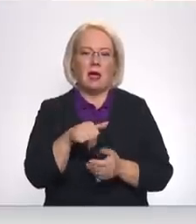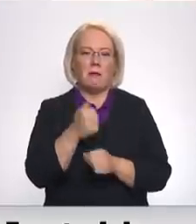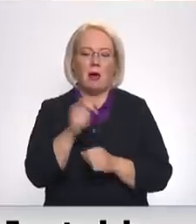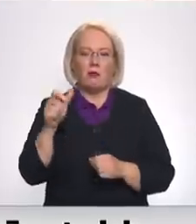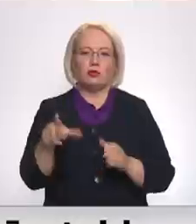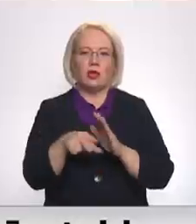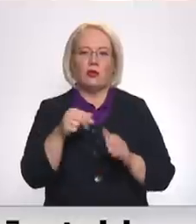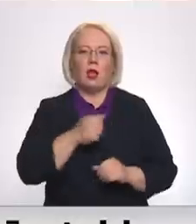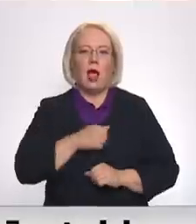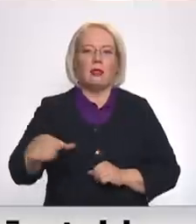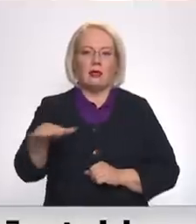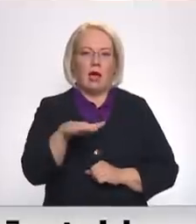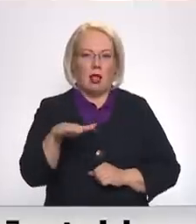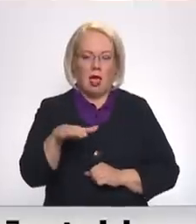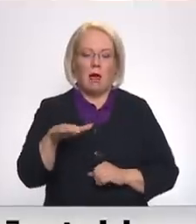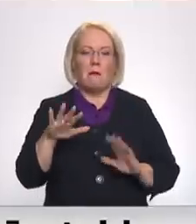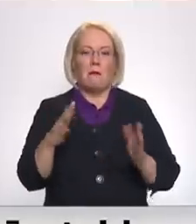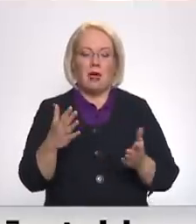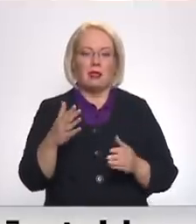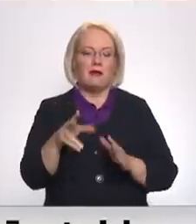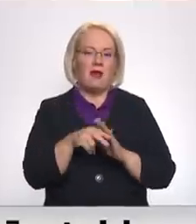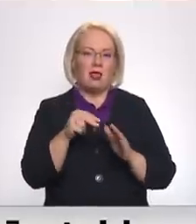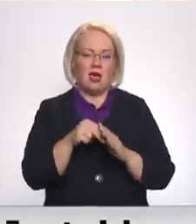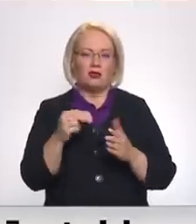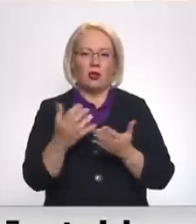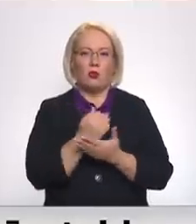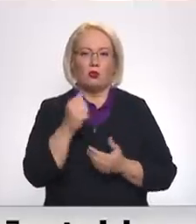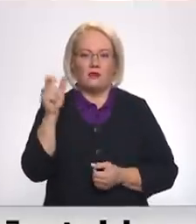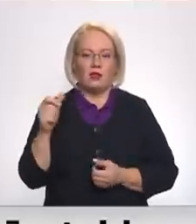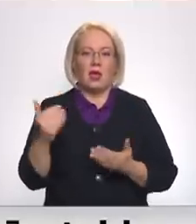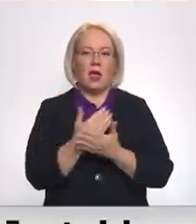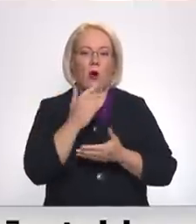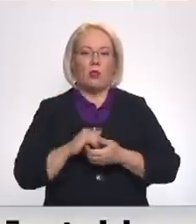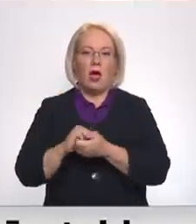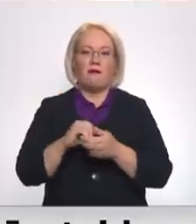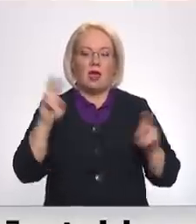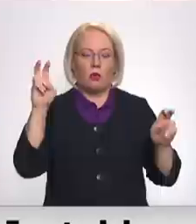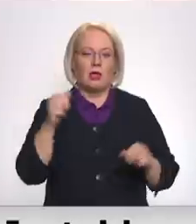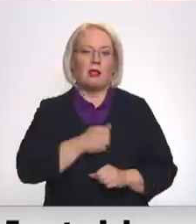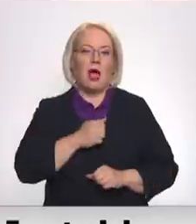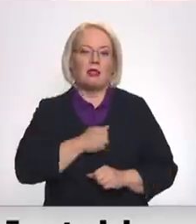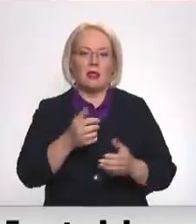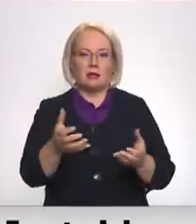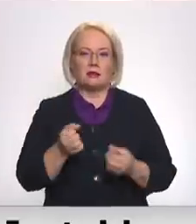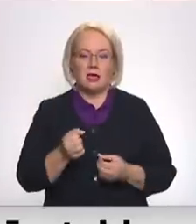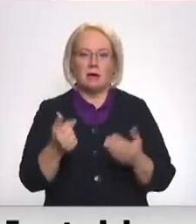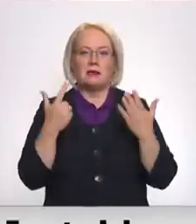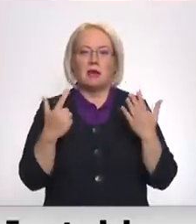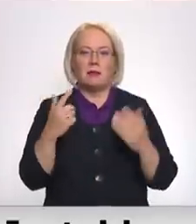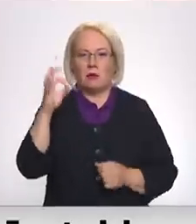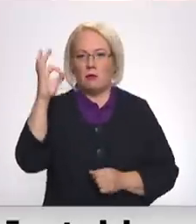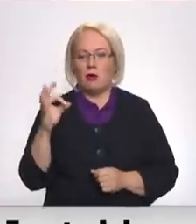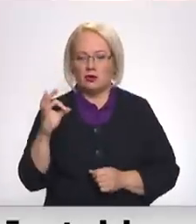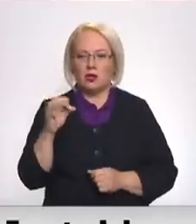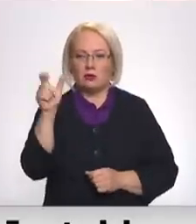ievēlējuši Latgales vēlētāji. Tikmēr vēlēšanu uzvarētāji jaunā vienotība Latgalē saņēmuši vien gandrīz 7%